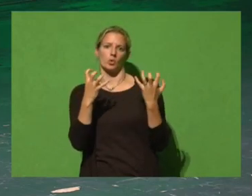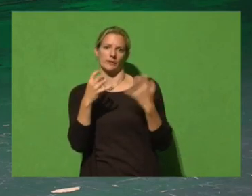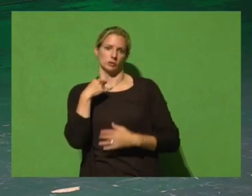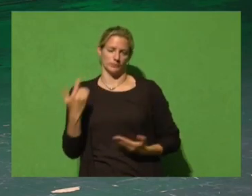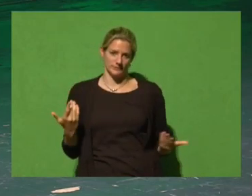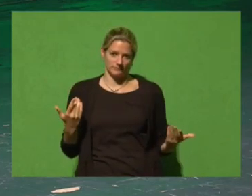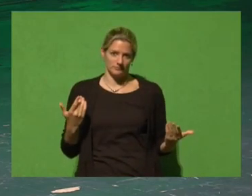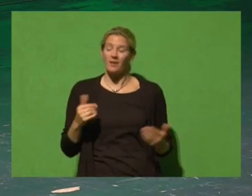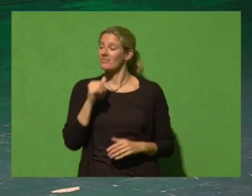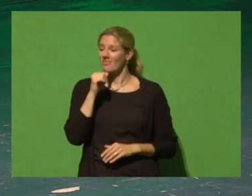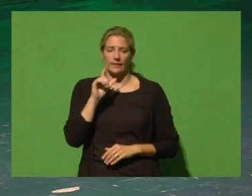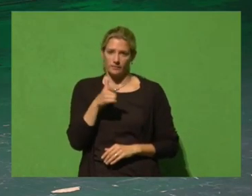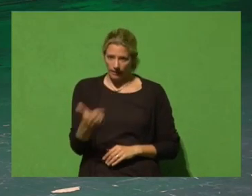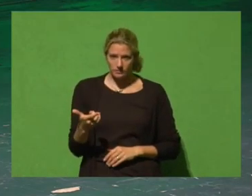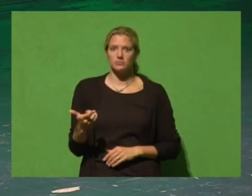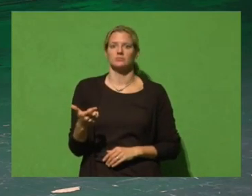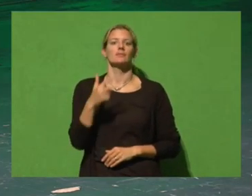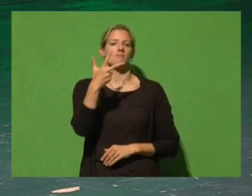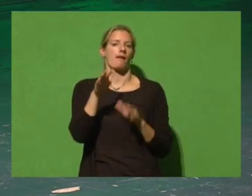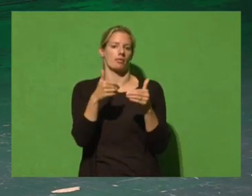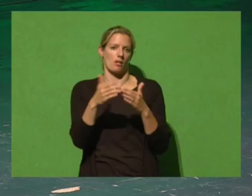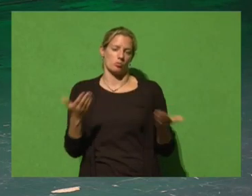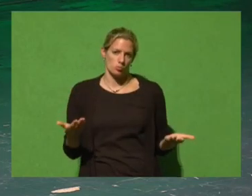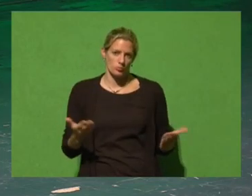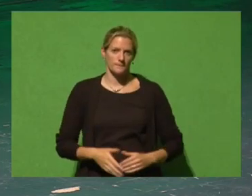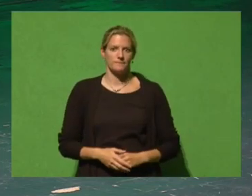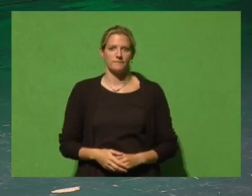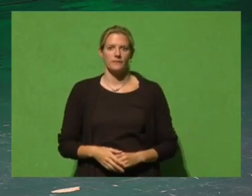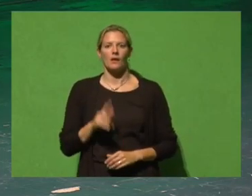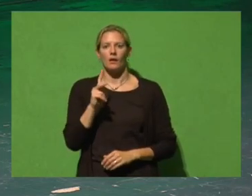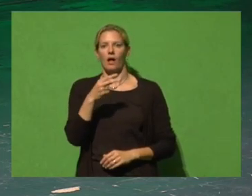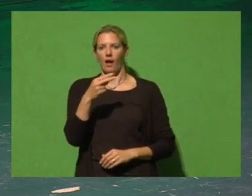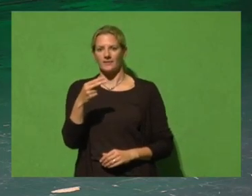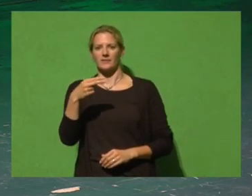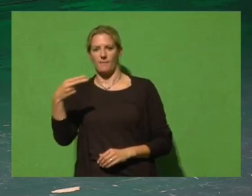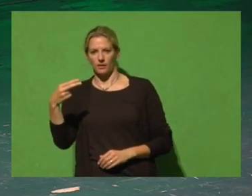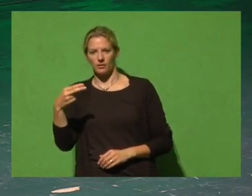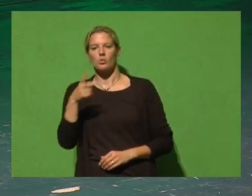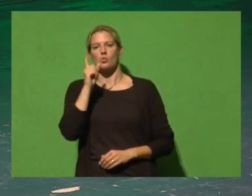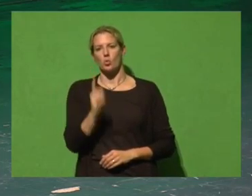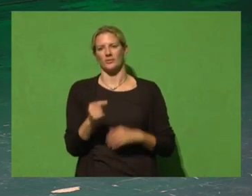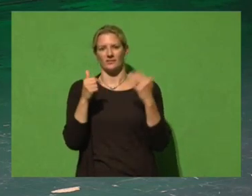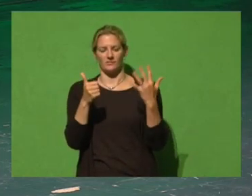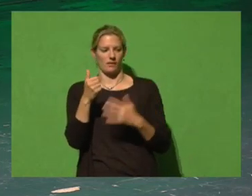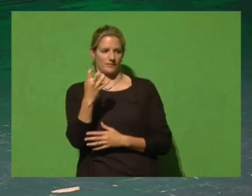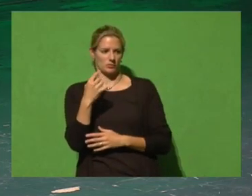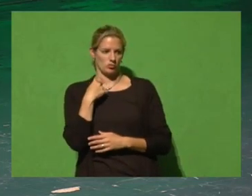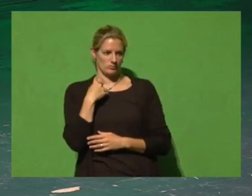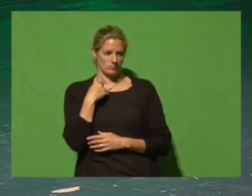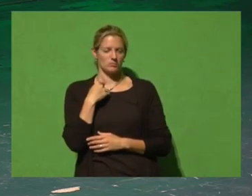alle, es haben sich 3 Leute enthalten. Karl-Heinz Hemmerich hat 142 Stimmen erhalten, Jenny